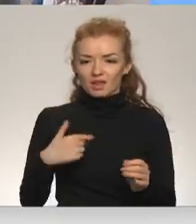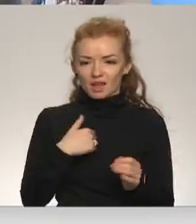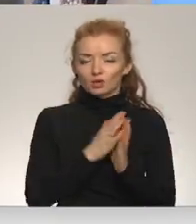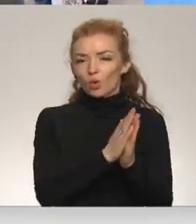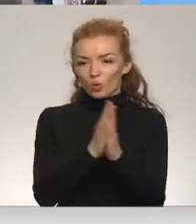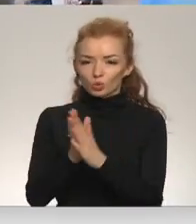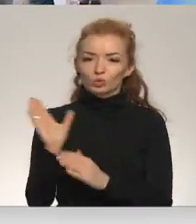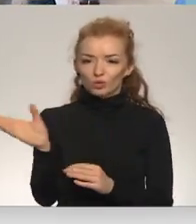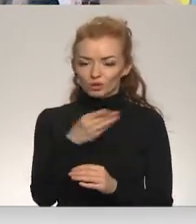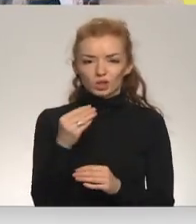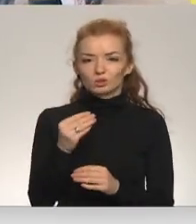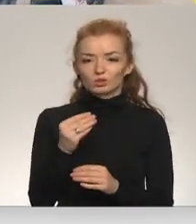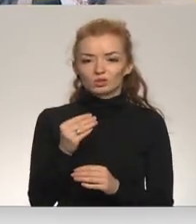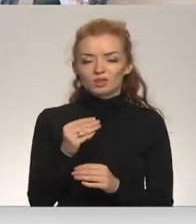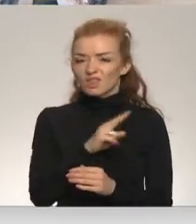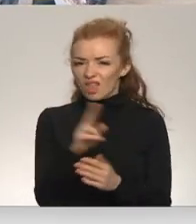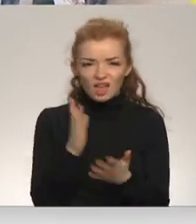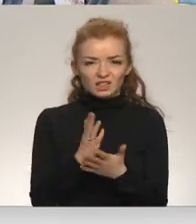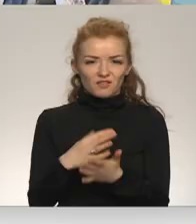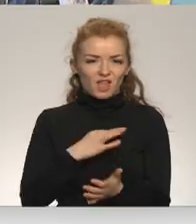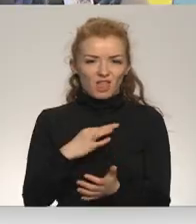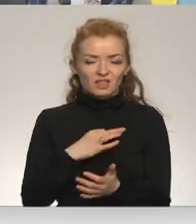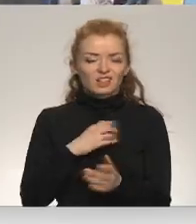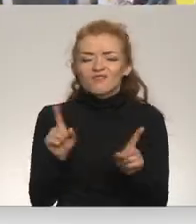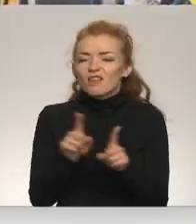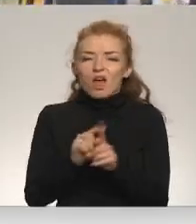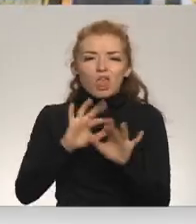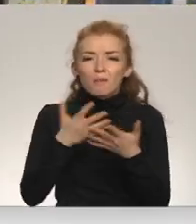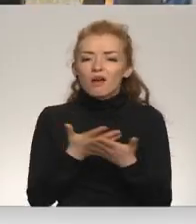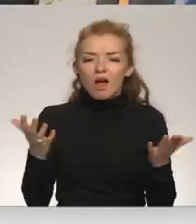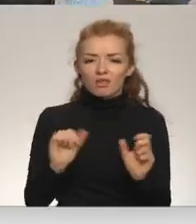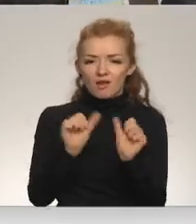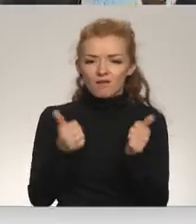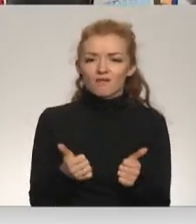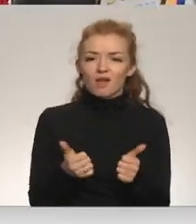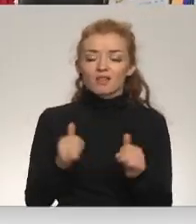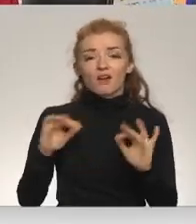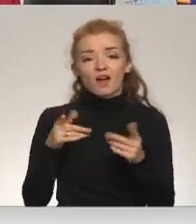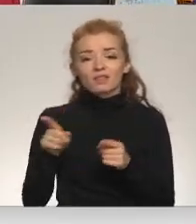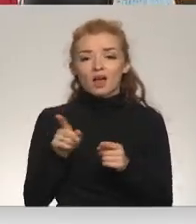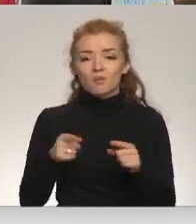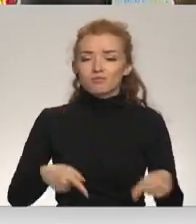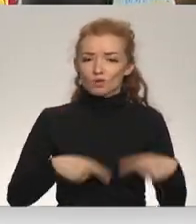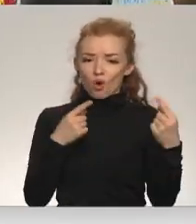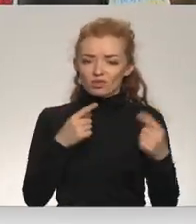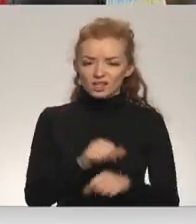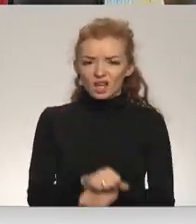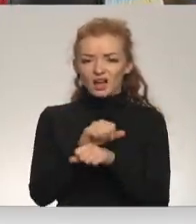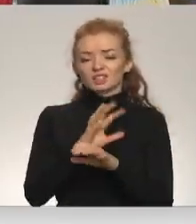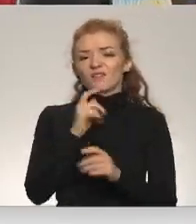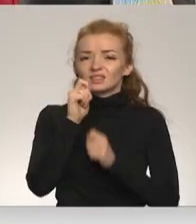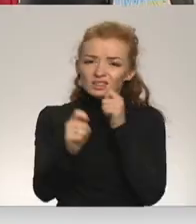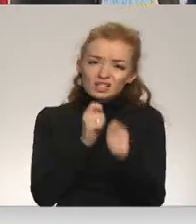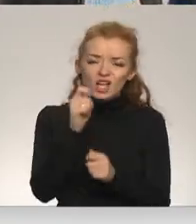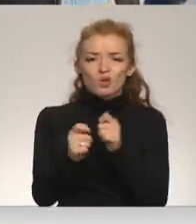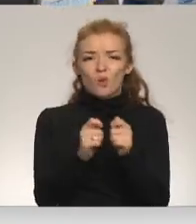aicinu visus nepalikt vienaldzīgiem, jebkādā veidā, jebkādā. Vai tā būtu protesta akcija, vai tas būtu ziedojums,